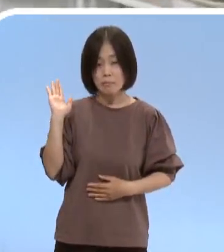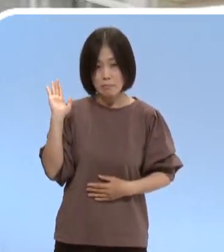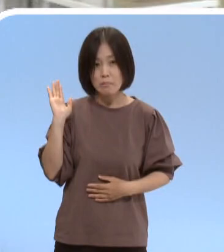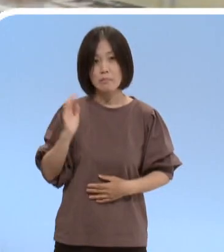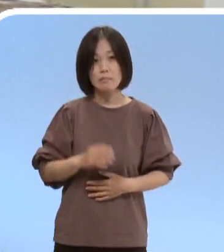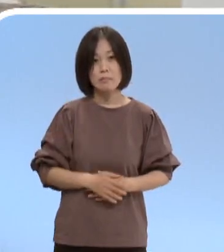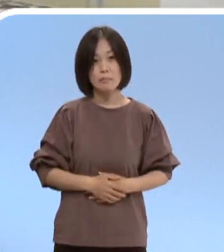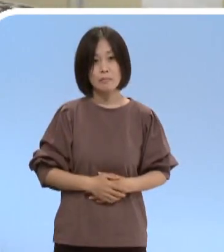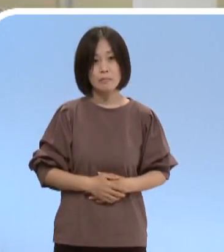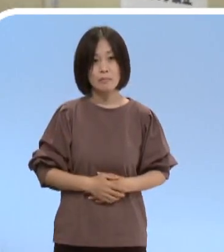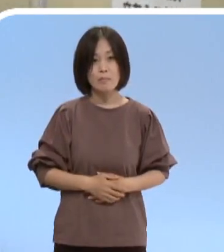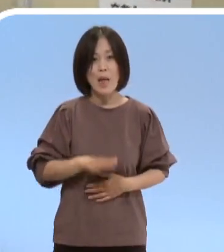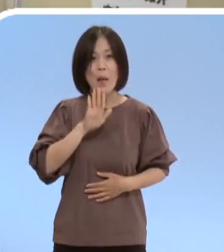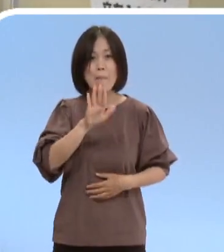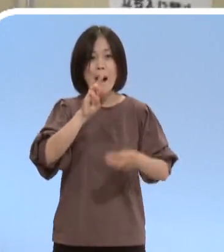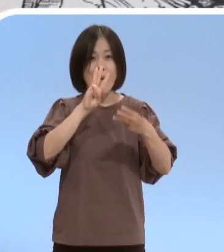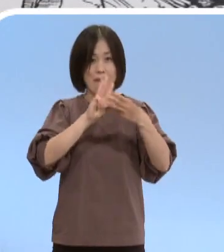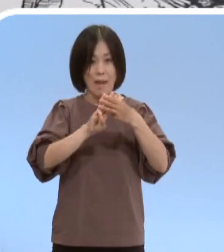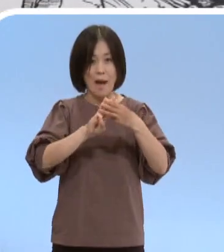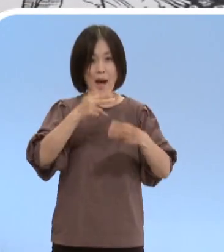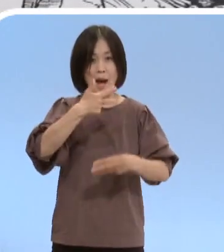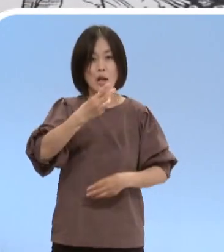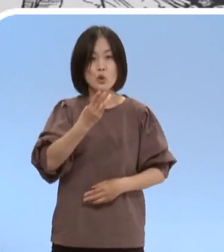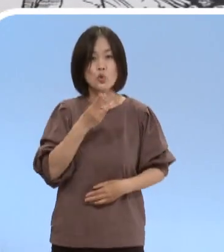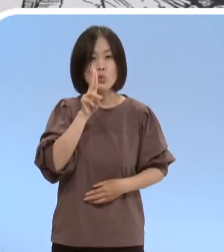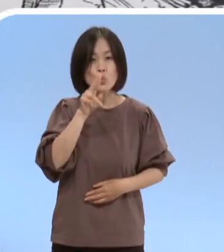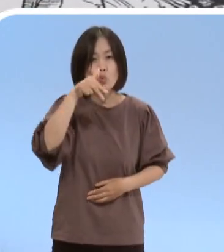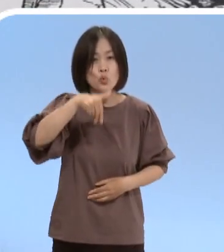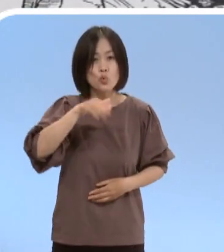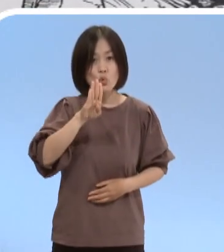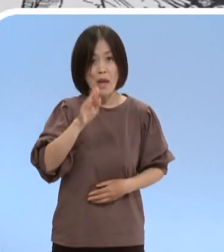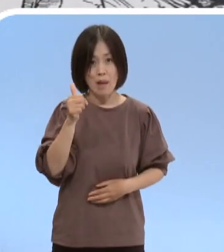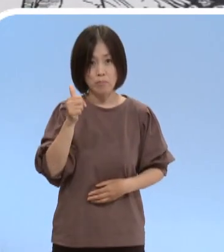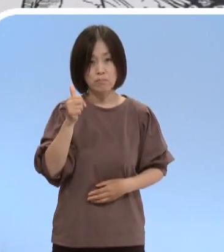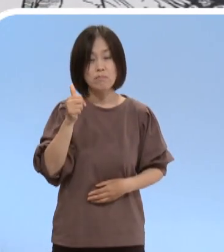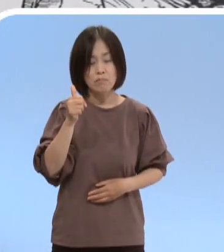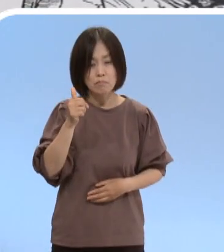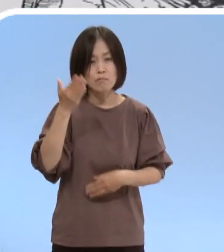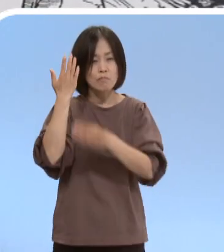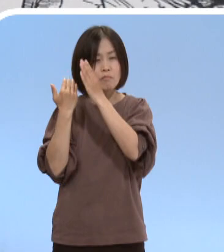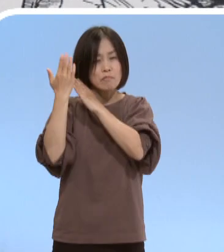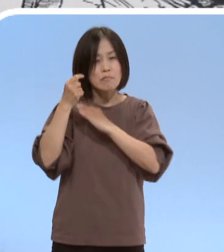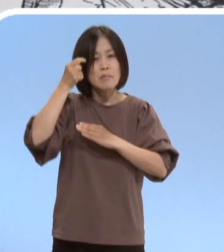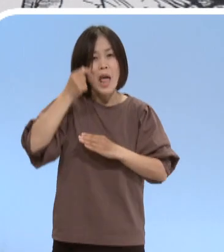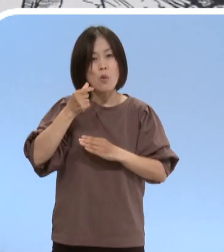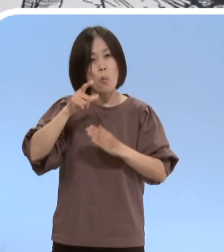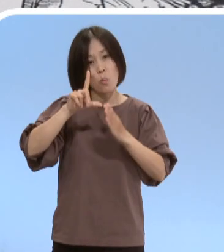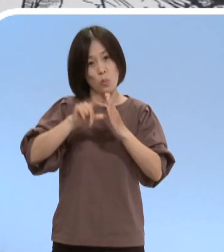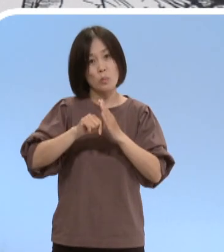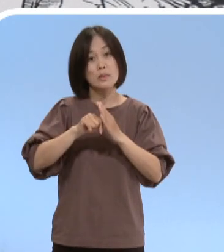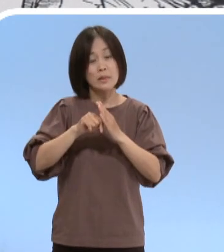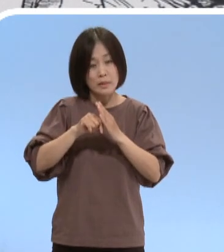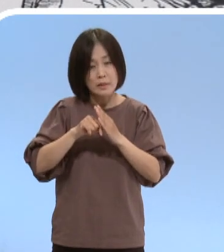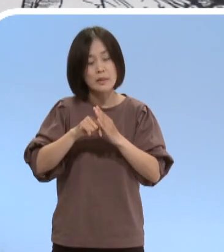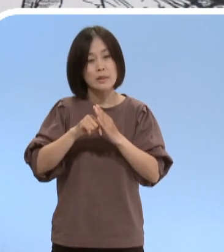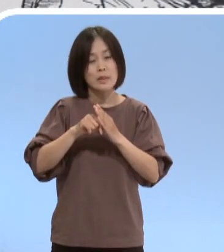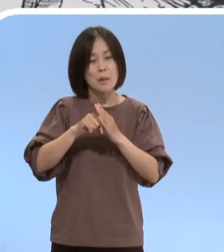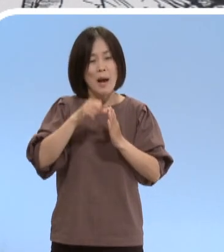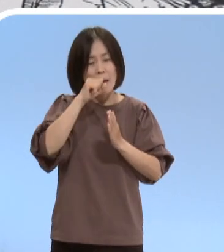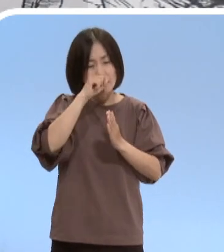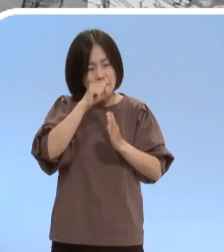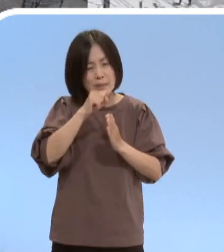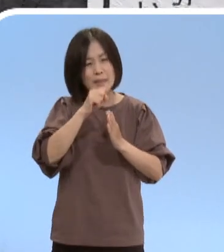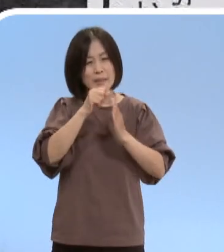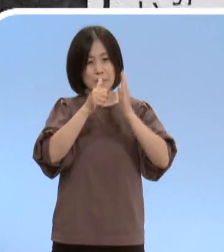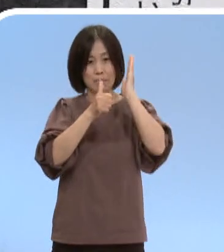て、この人なんですけど、 はい、 前田修介さんという方で、 はい、 江戸時代に生きていた方なんです